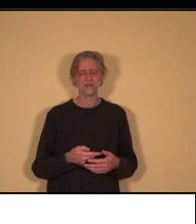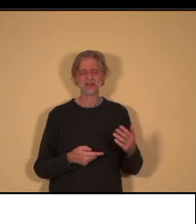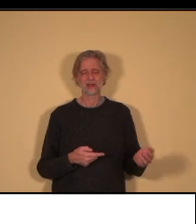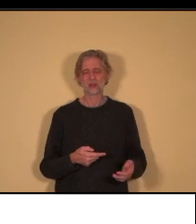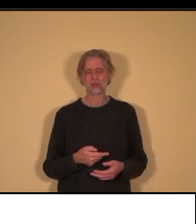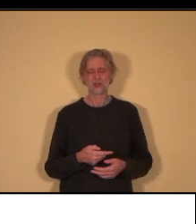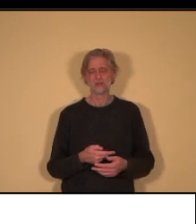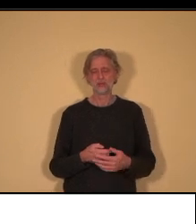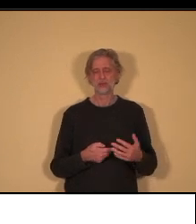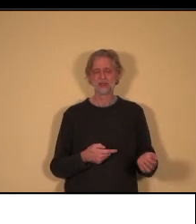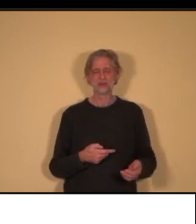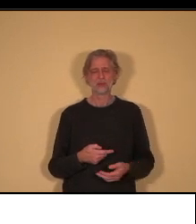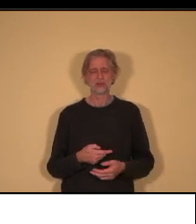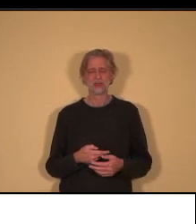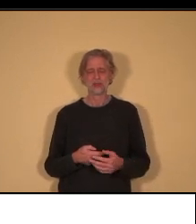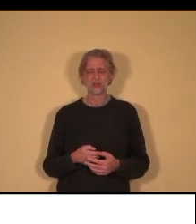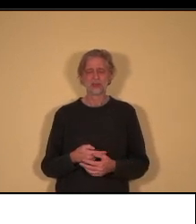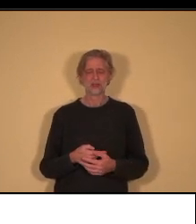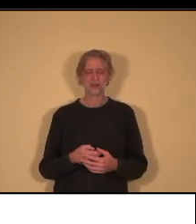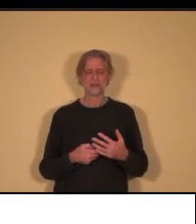nehmen, Methanol, Pyrrolidon,